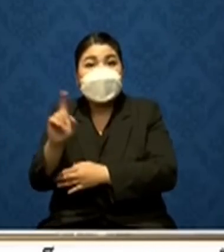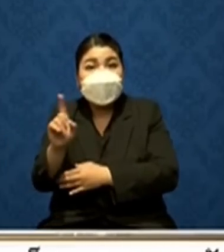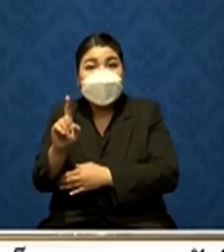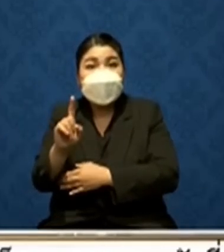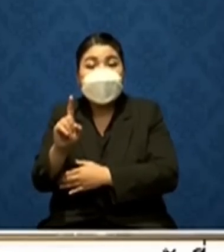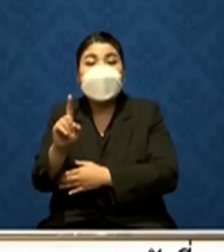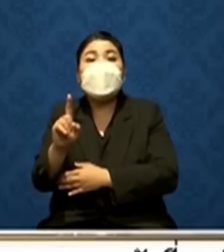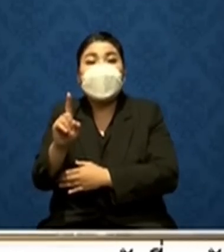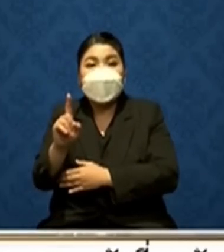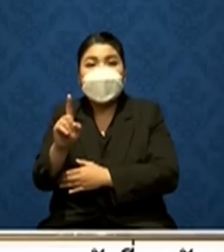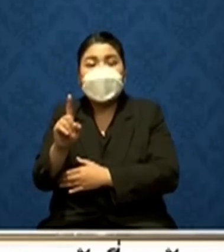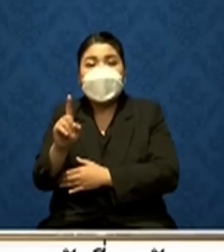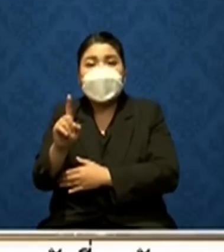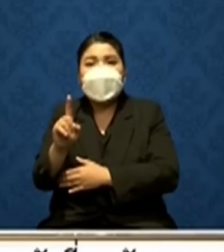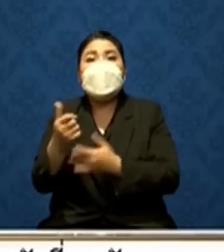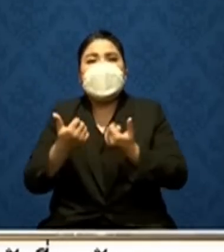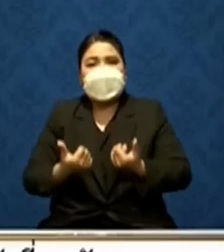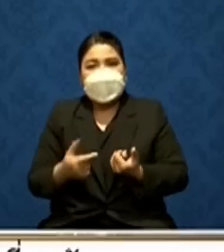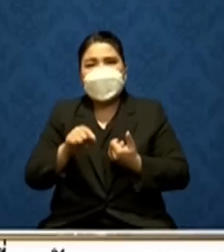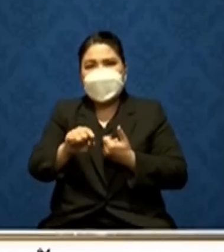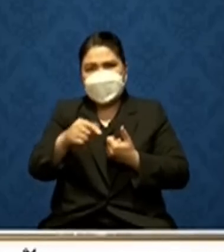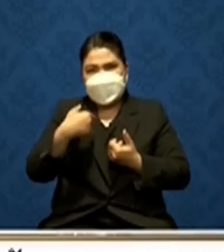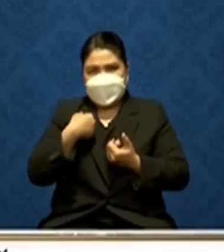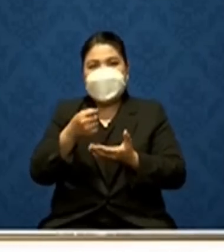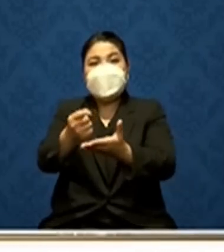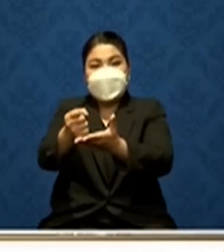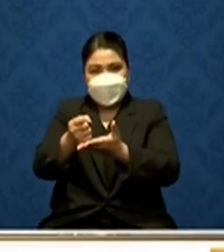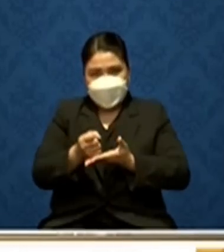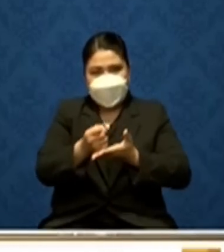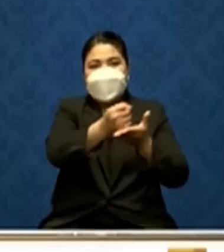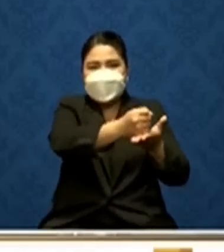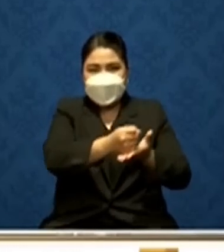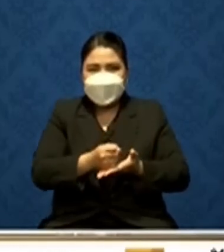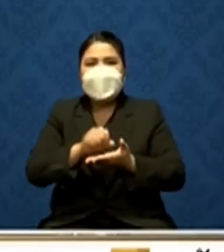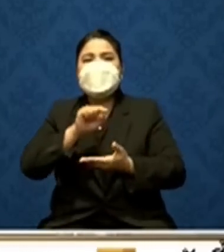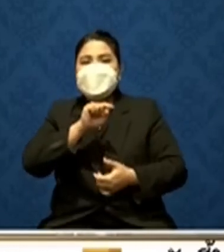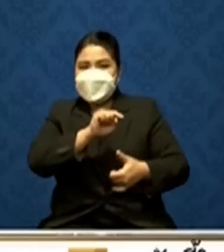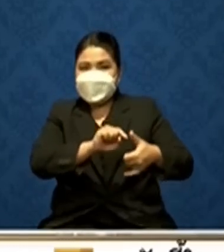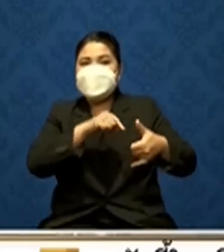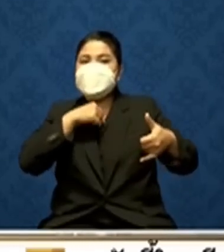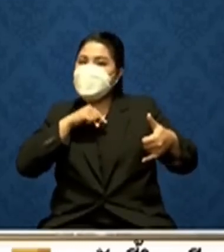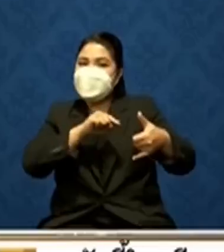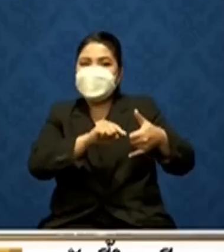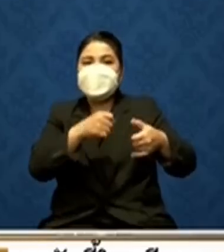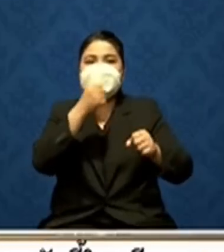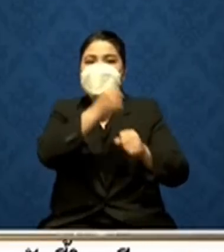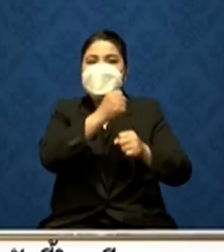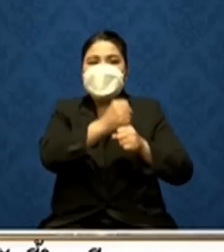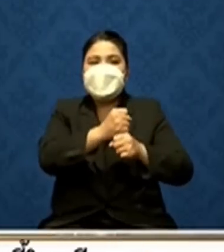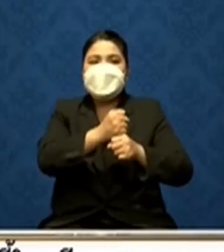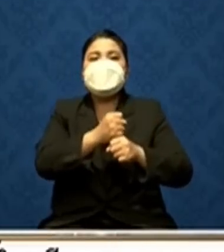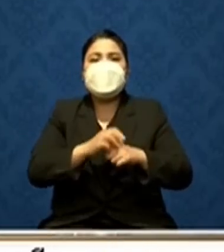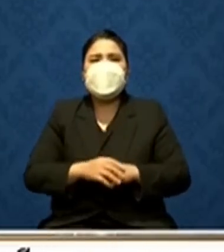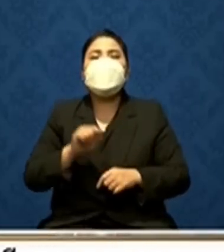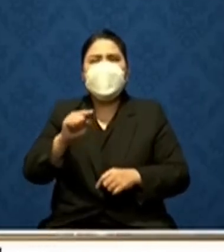เหตุผลสุดท้ายครับเรามาช่วยกันเด็กหัวก็รอมาช่วยกันสอยนั่งร้านผม